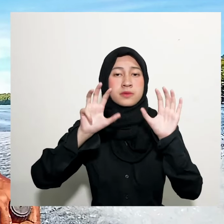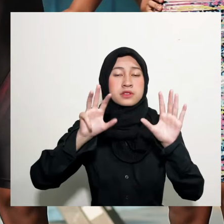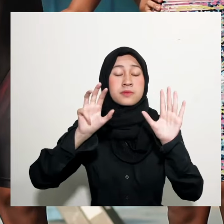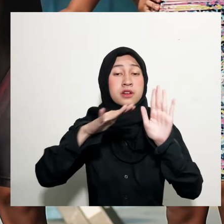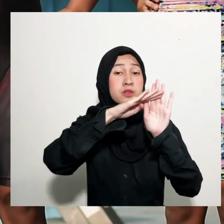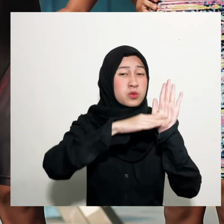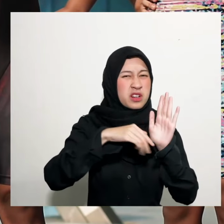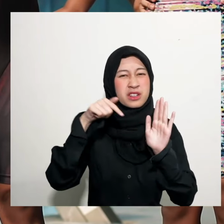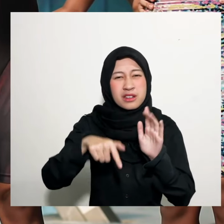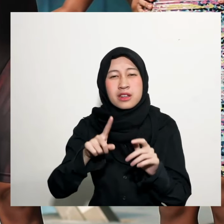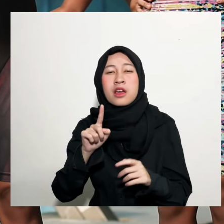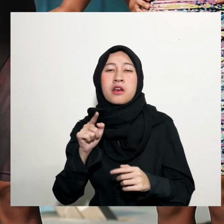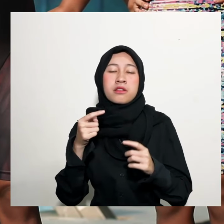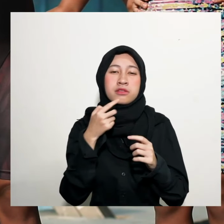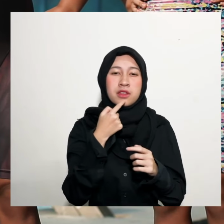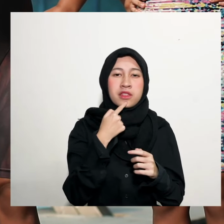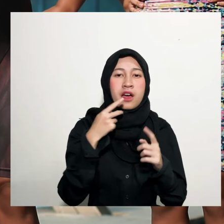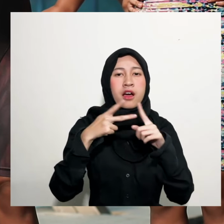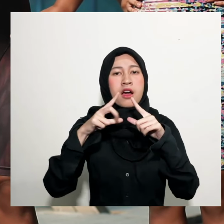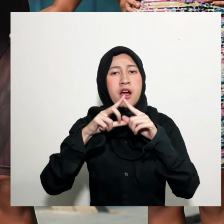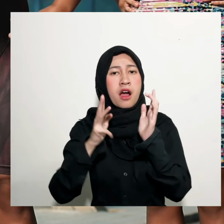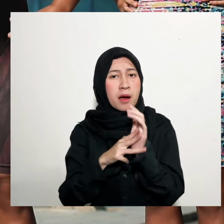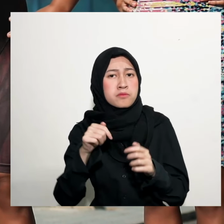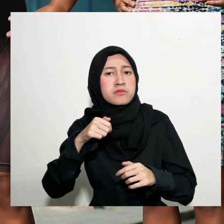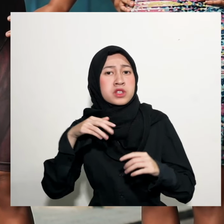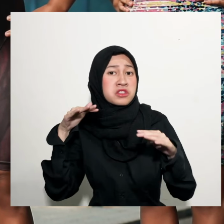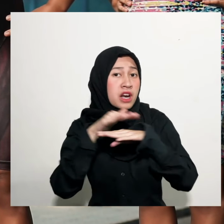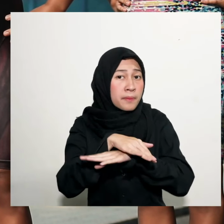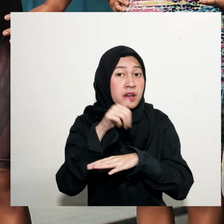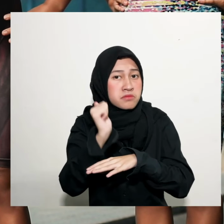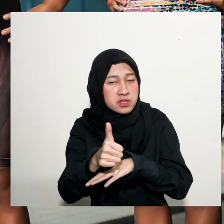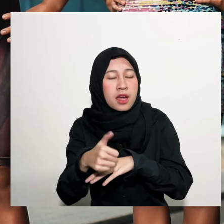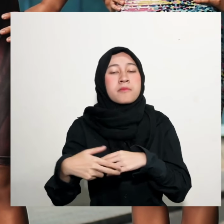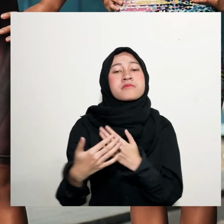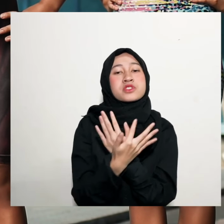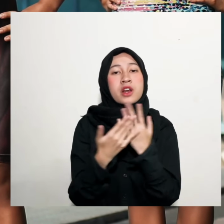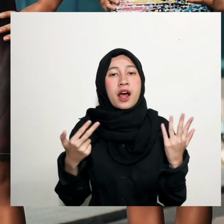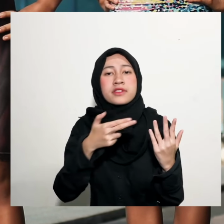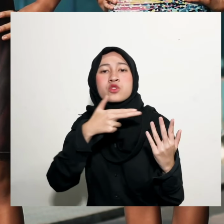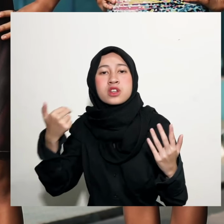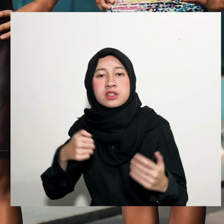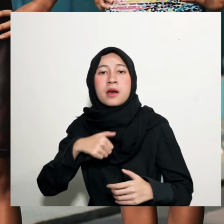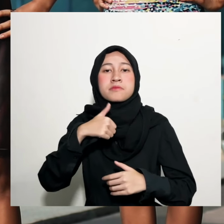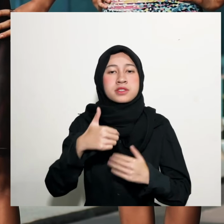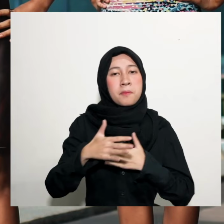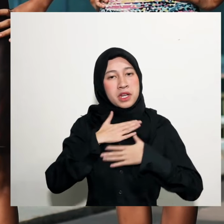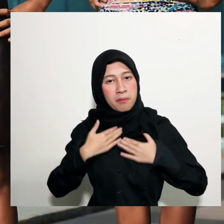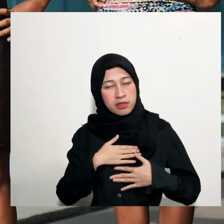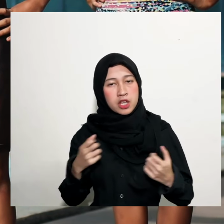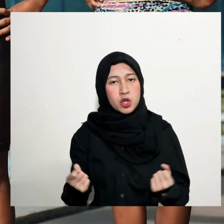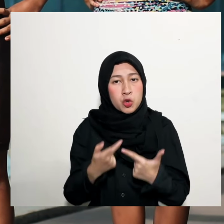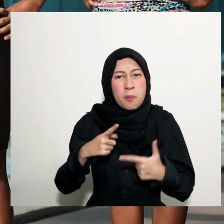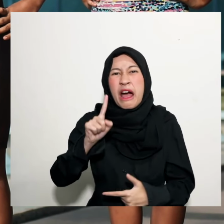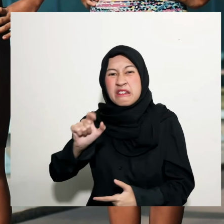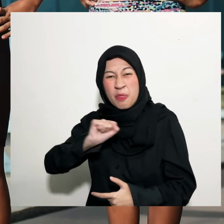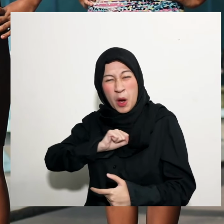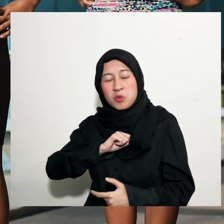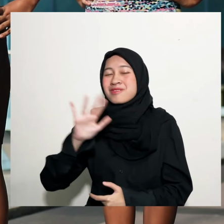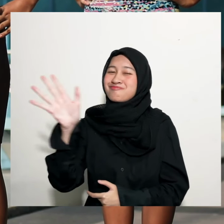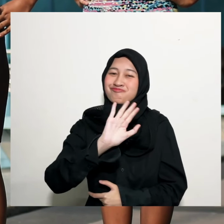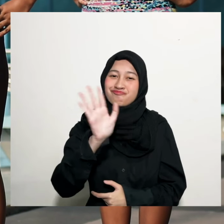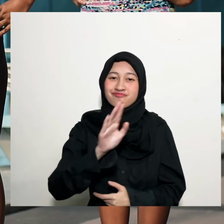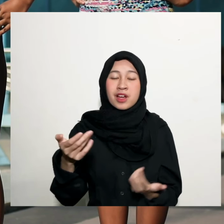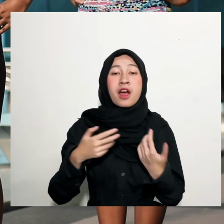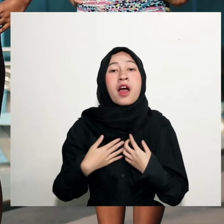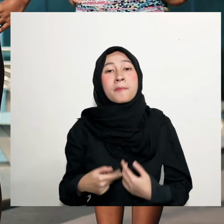1999. Jika norma-norma dan aturan mengenai HAM bisa benar-benar terlaksana, masyarakat Indonesia akan bisa menikmati